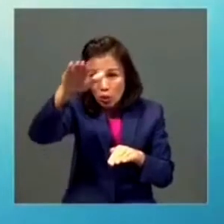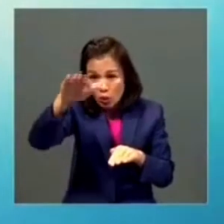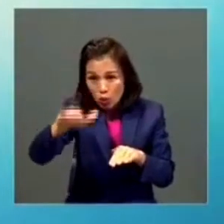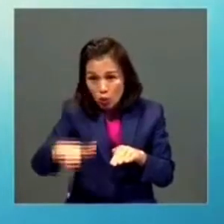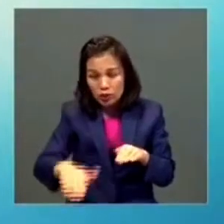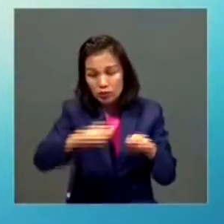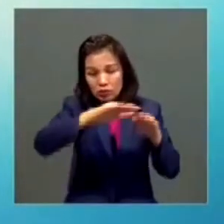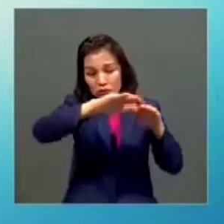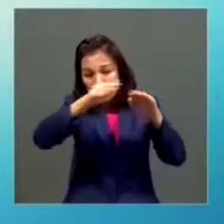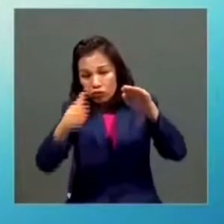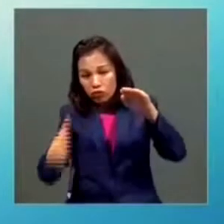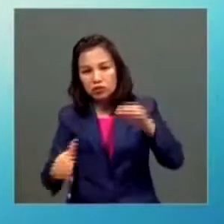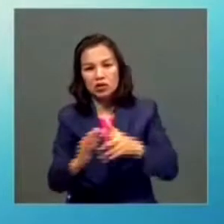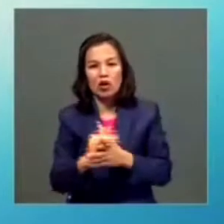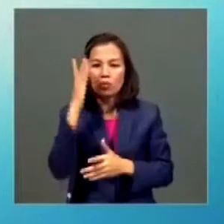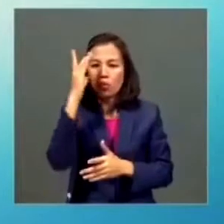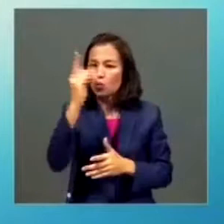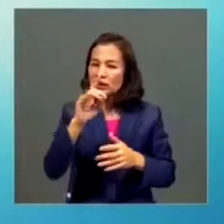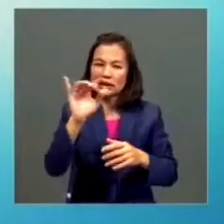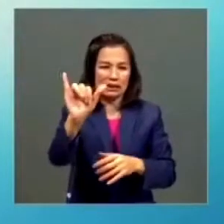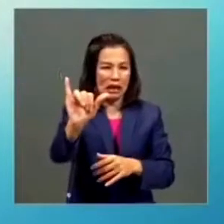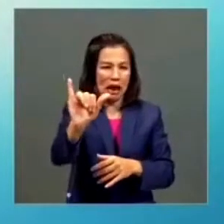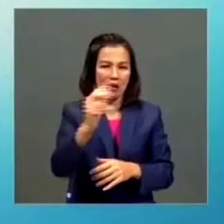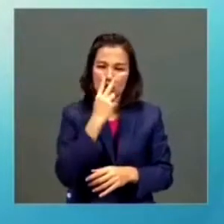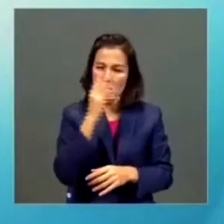ราฟนี้ก็คงจะบอกได้ครับว่าไม่ใช่แน่ๆ